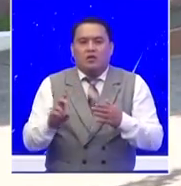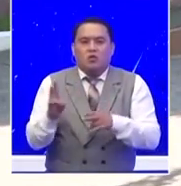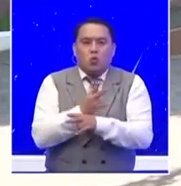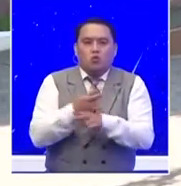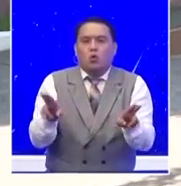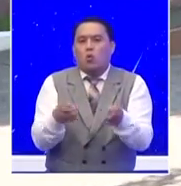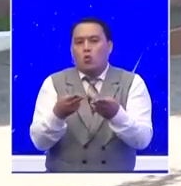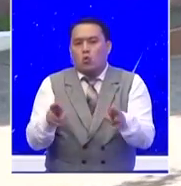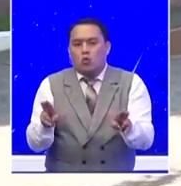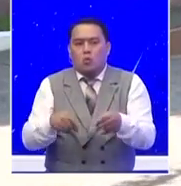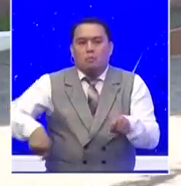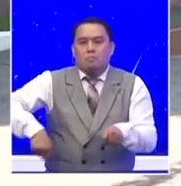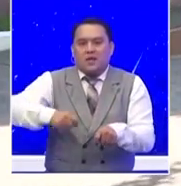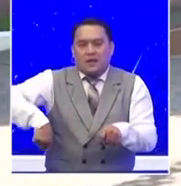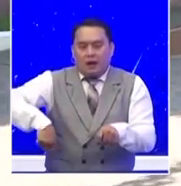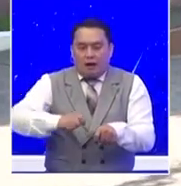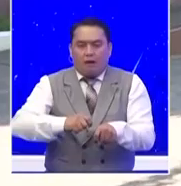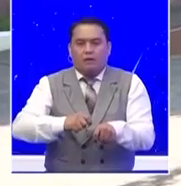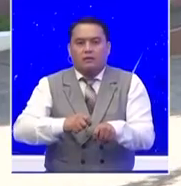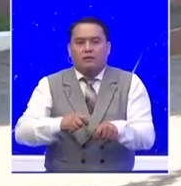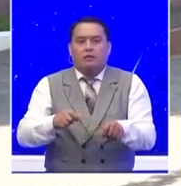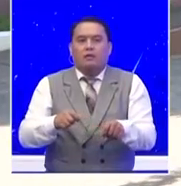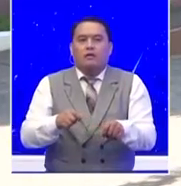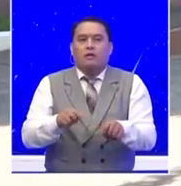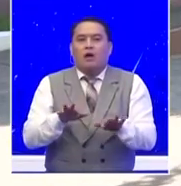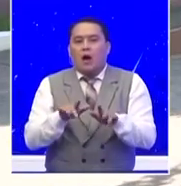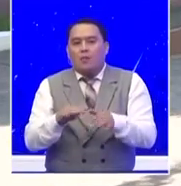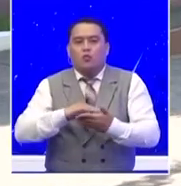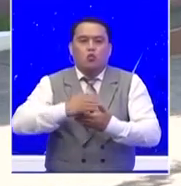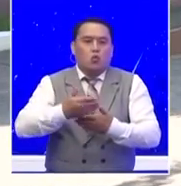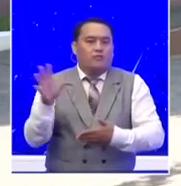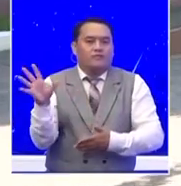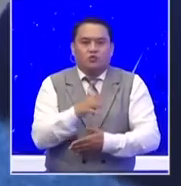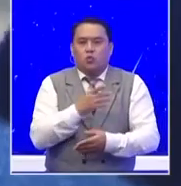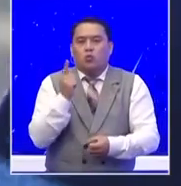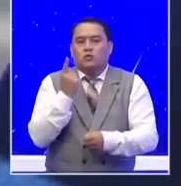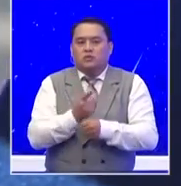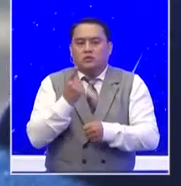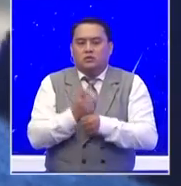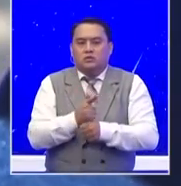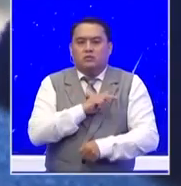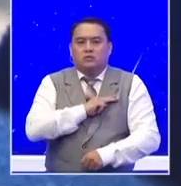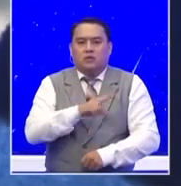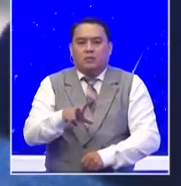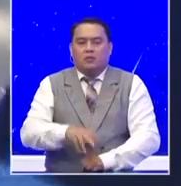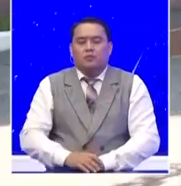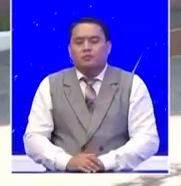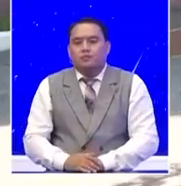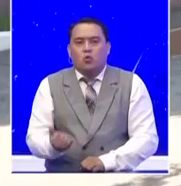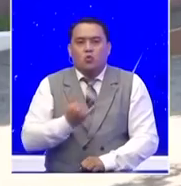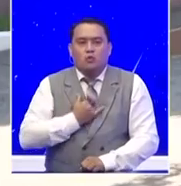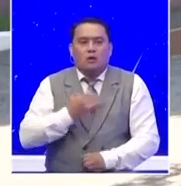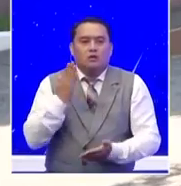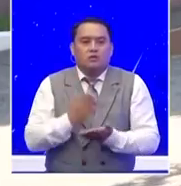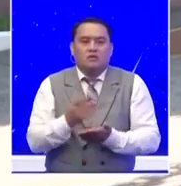клубы, бильярдные, ПС-клубы, компьютерные клубы все еще не работают. Также у нас